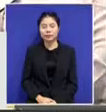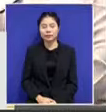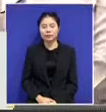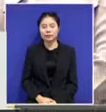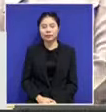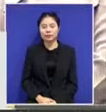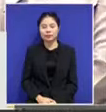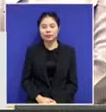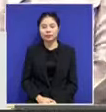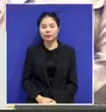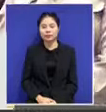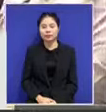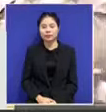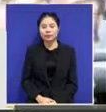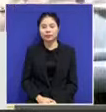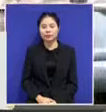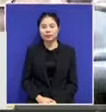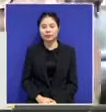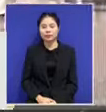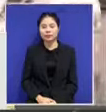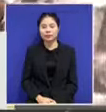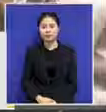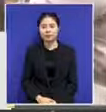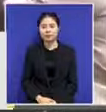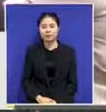พลเอกประยุทธ์จันทร์โอชาครับ